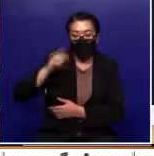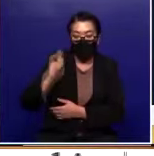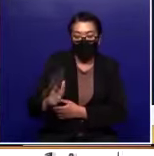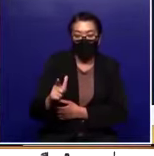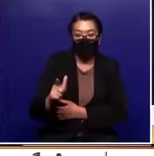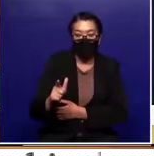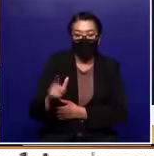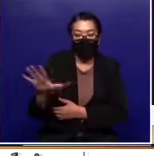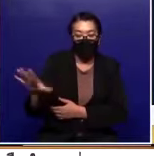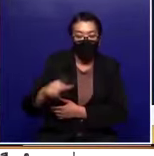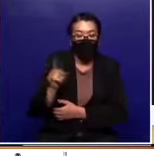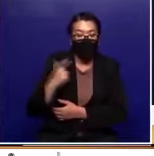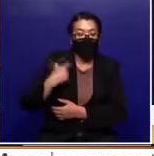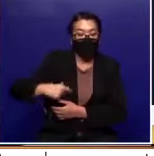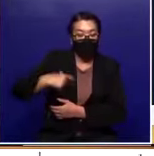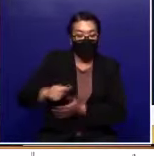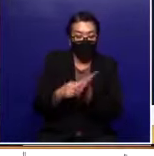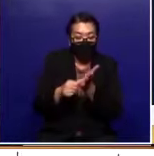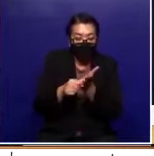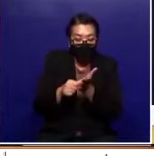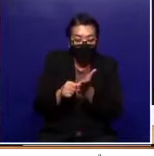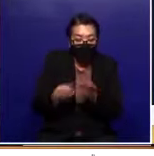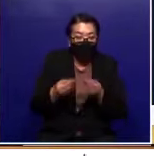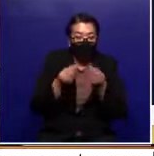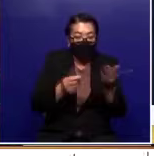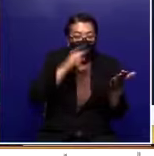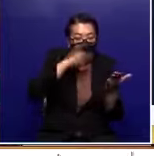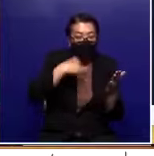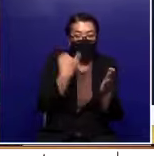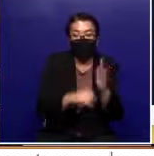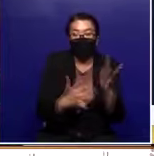างเหรอเห็นไหมท่านประธานครับและถ้าเป็น